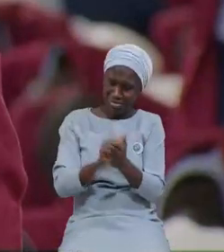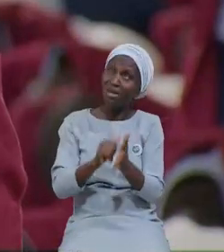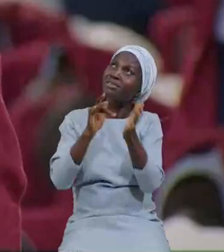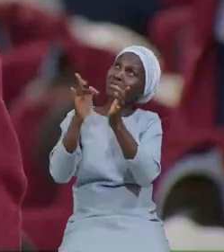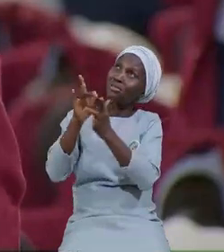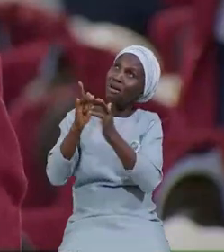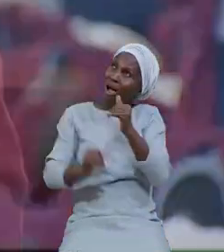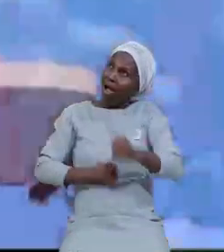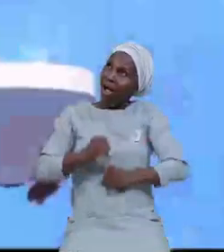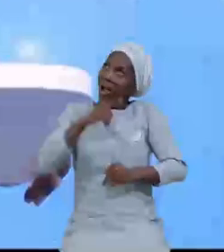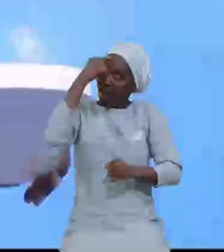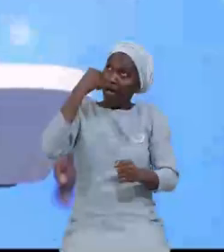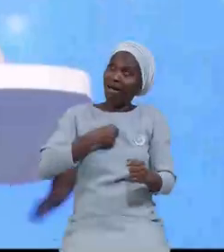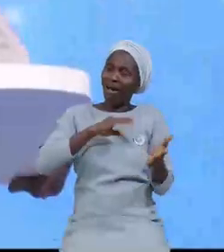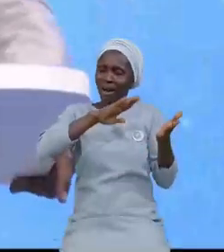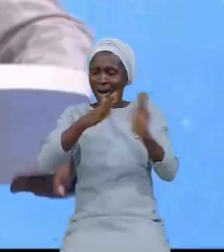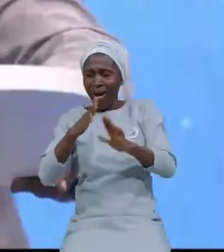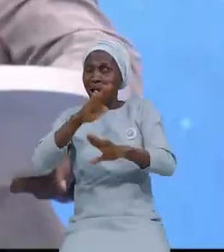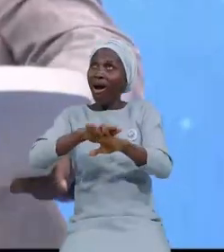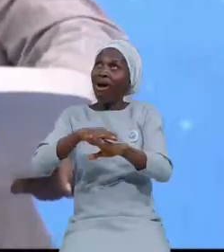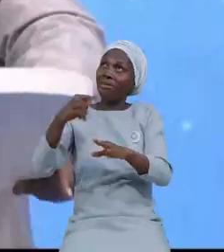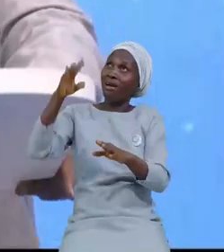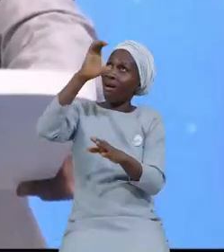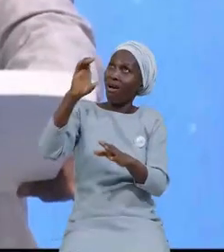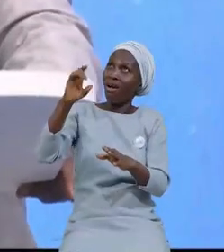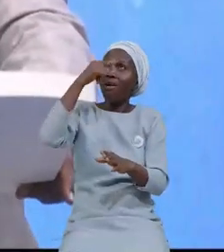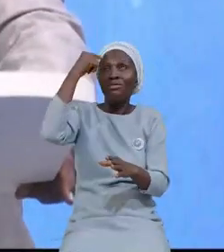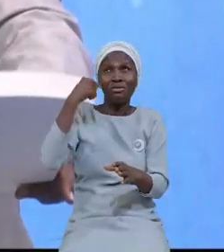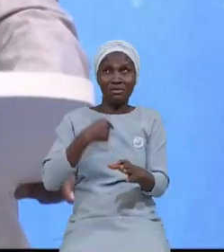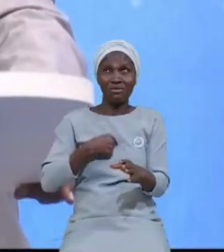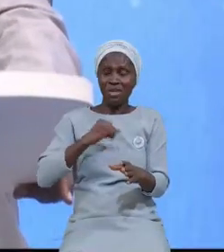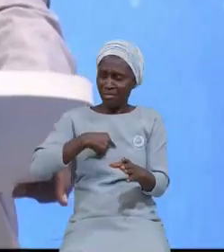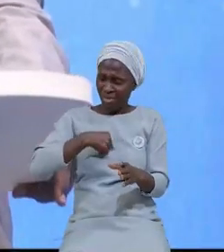moi sur la croix du Calvaire parle au Seigneur je